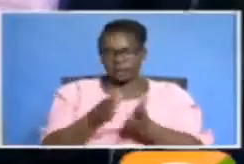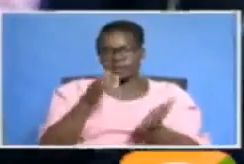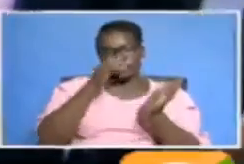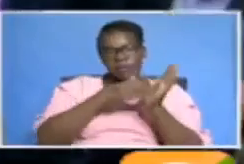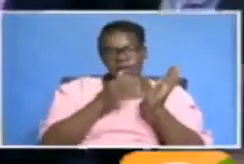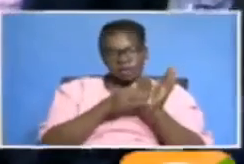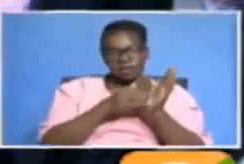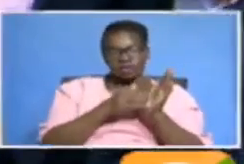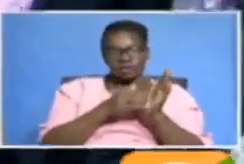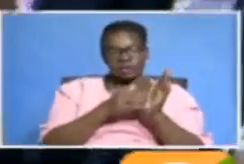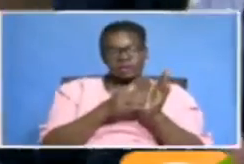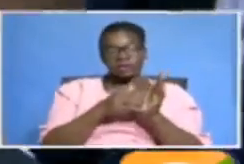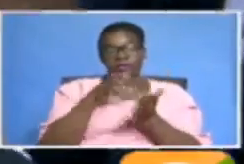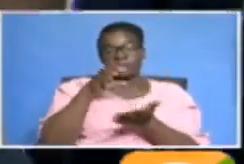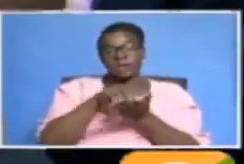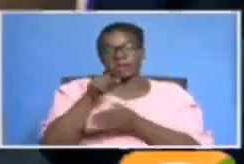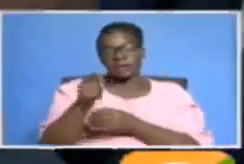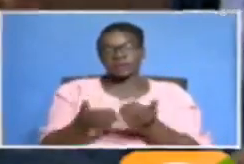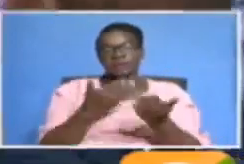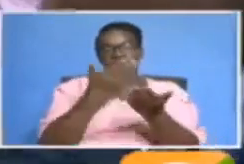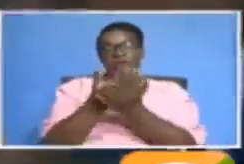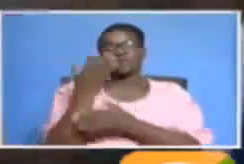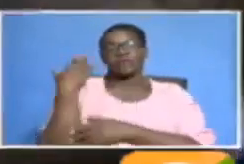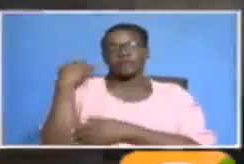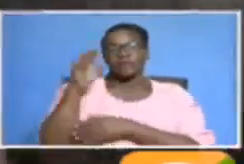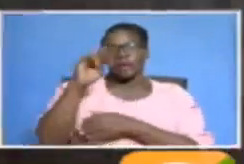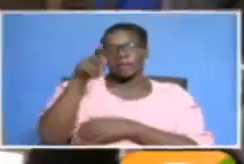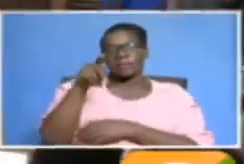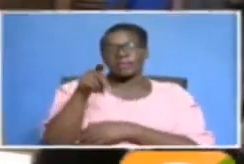Alfred Mutua. Kesi hiyo iliwasilishwa na mbunge wa zamani